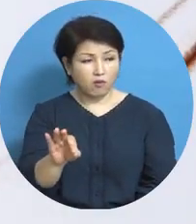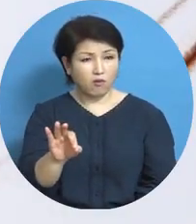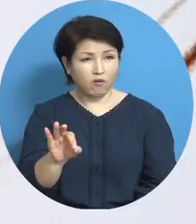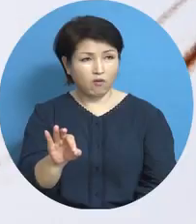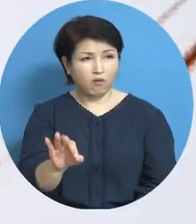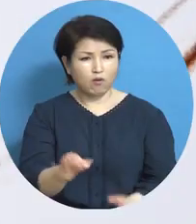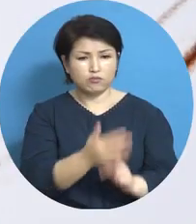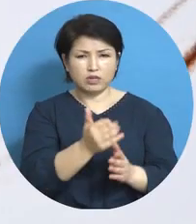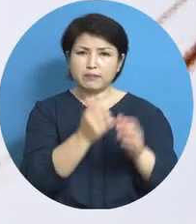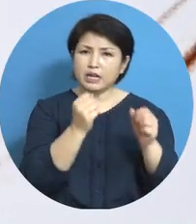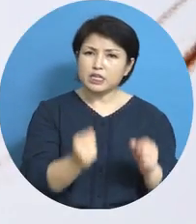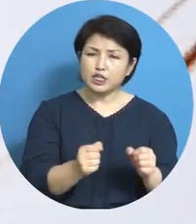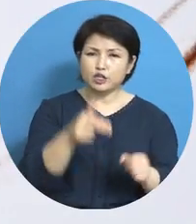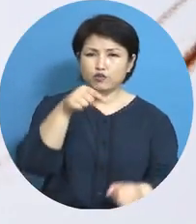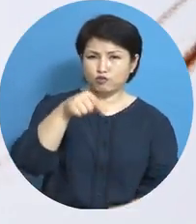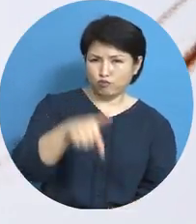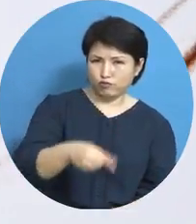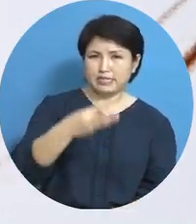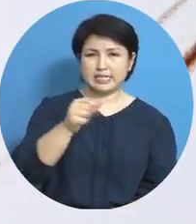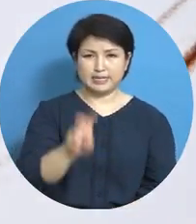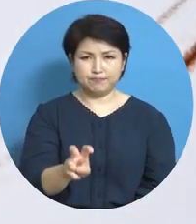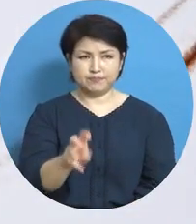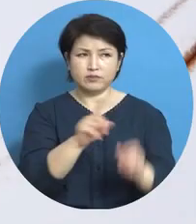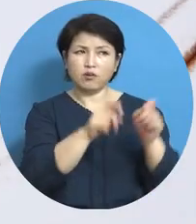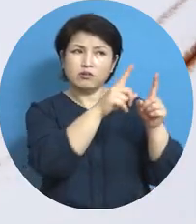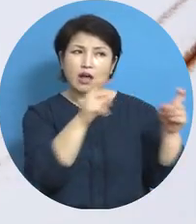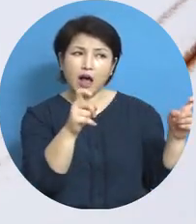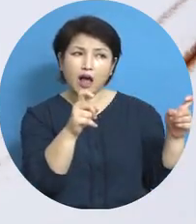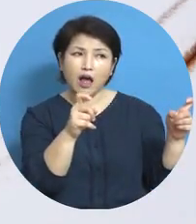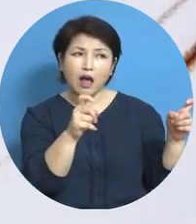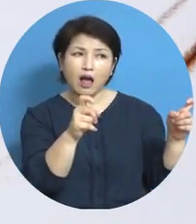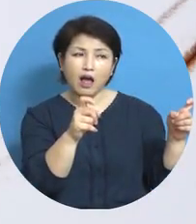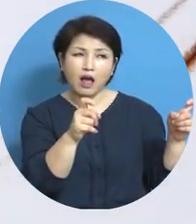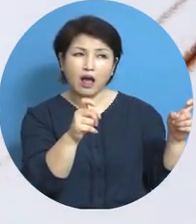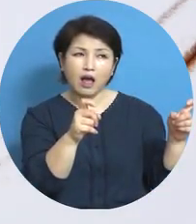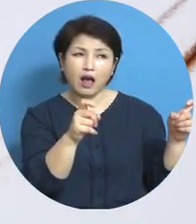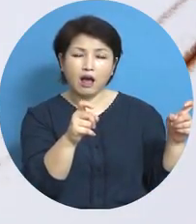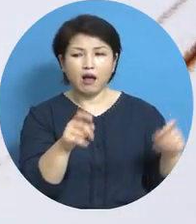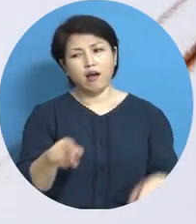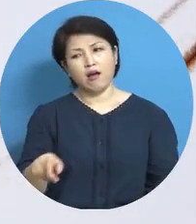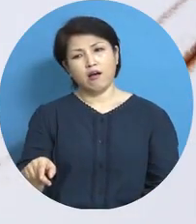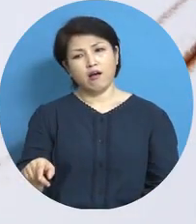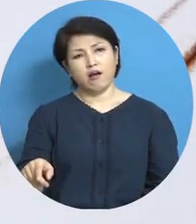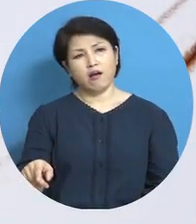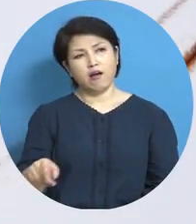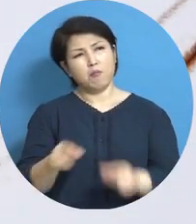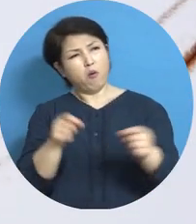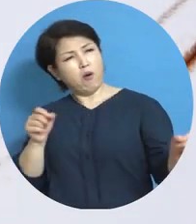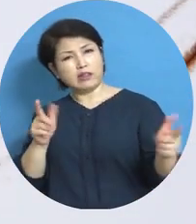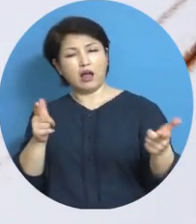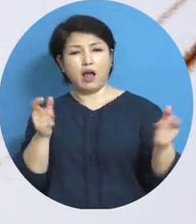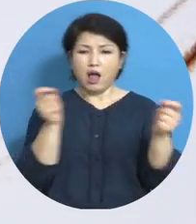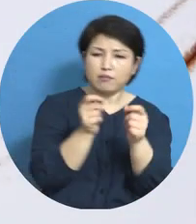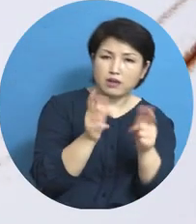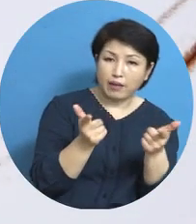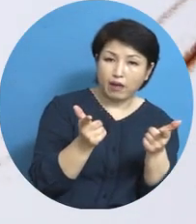그죠? 왕사성이 있고 중림정사가 있고 멀지도 않고 가깝지도 않고 그러니까 이런 생각을 해서